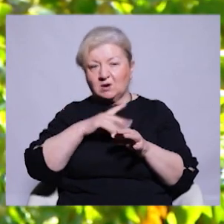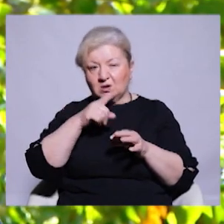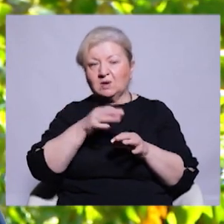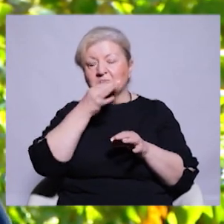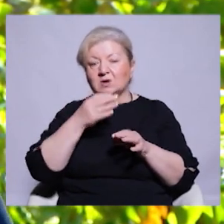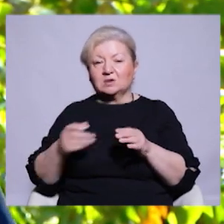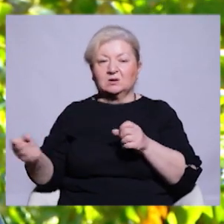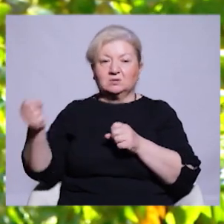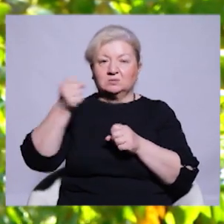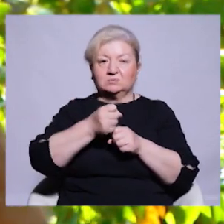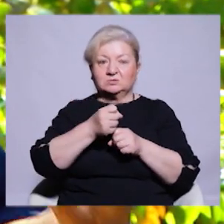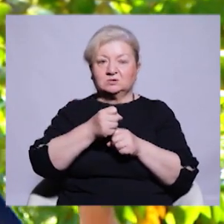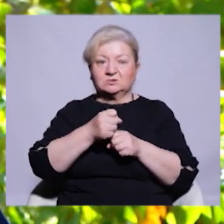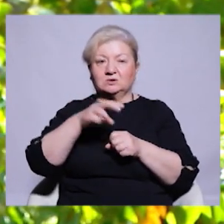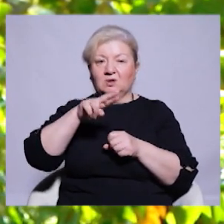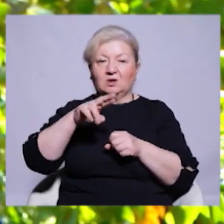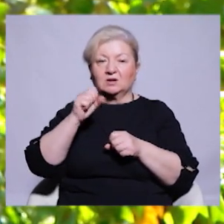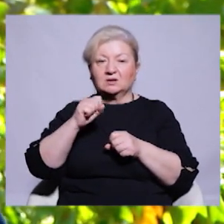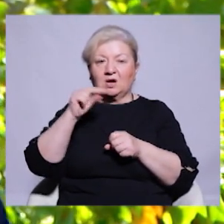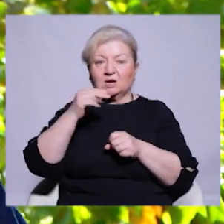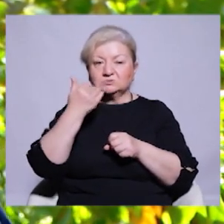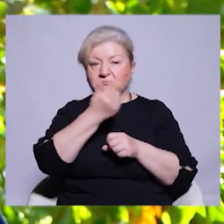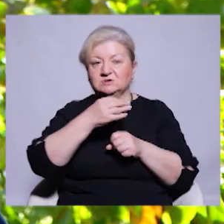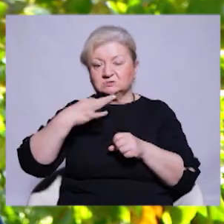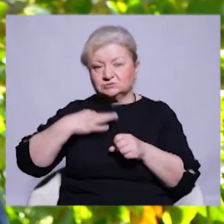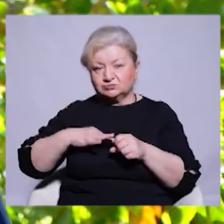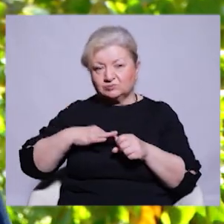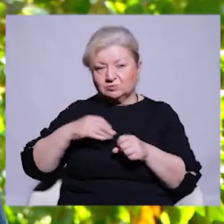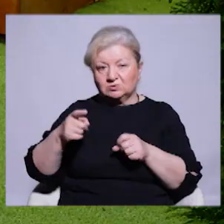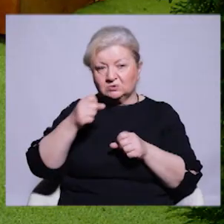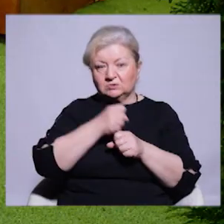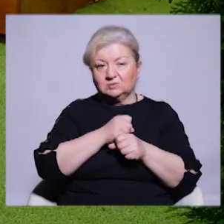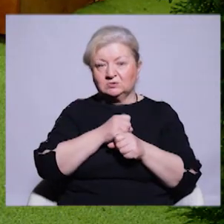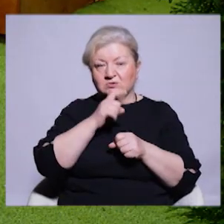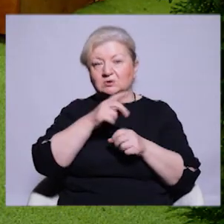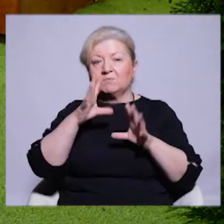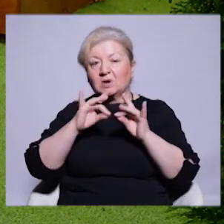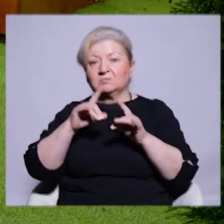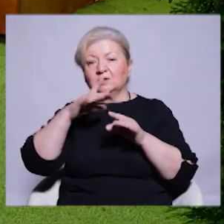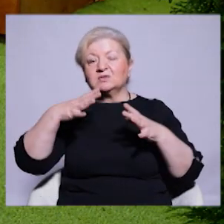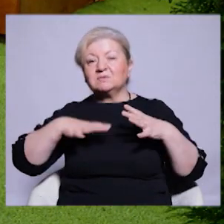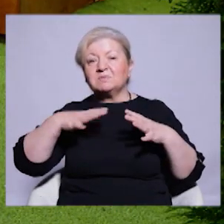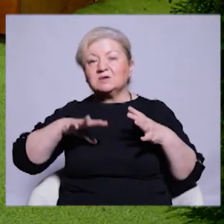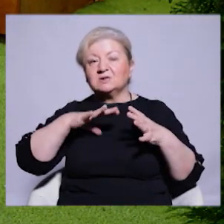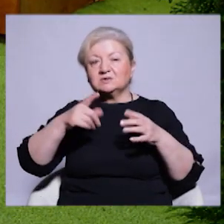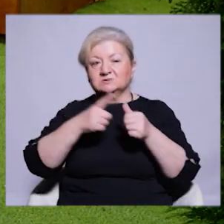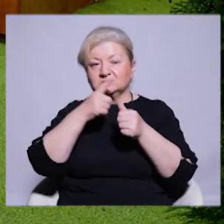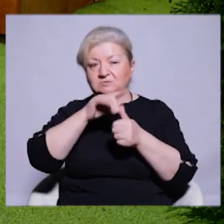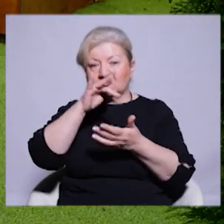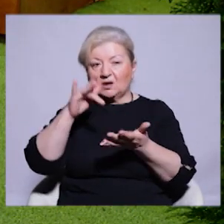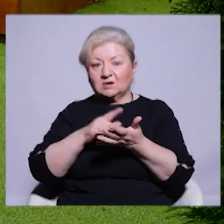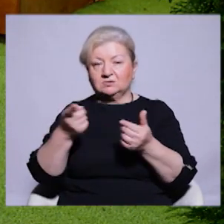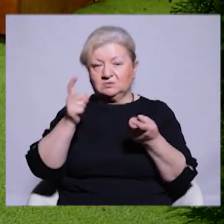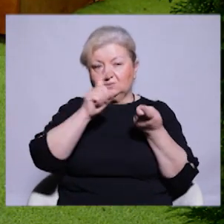დაჩი ადის ტახტზე, ვახტანგ გორგასლის სახელი უკუდავია სწორედ თბილისთან ასოცირდება და მოგახსენებათ